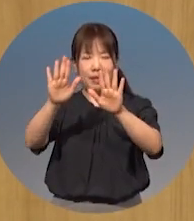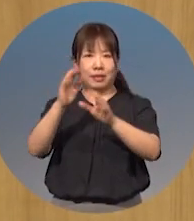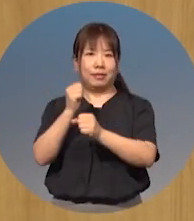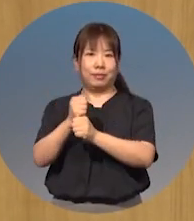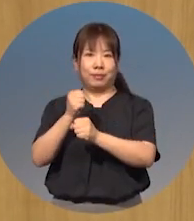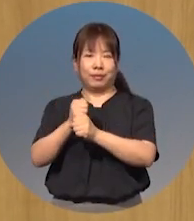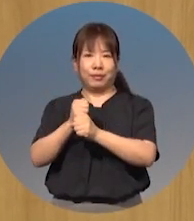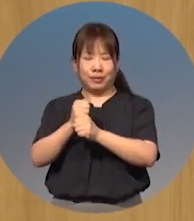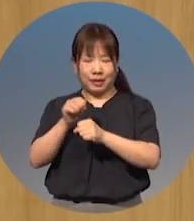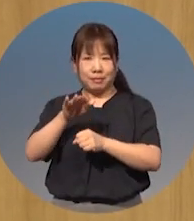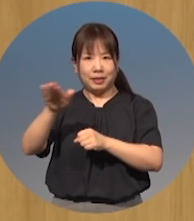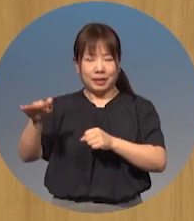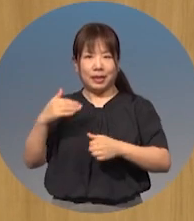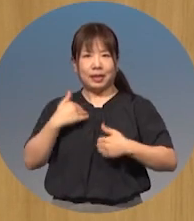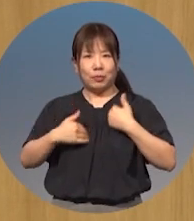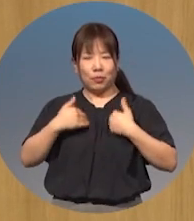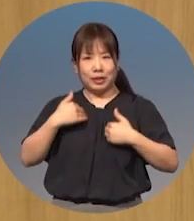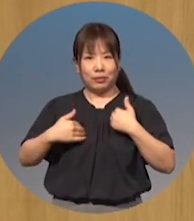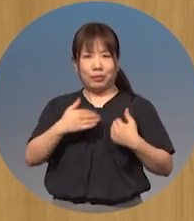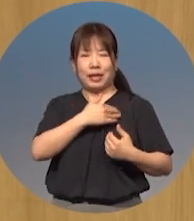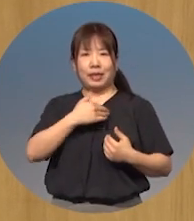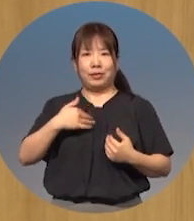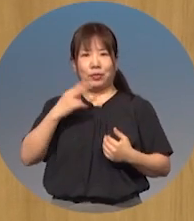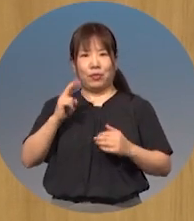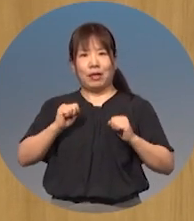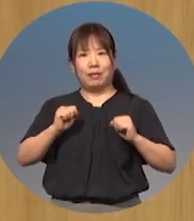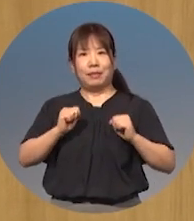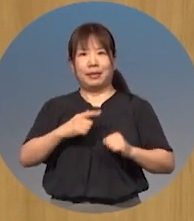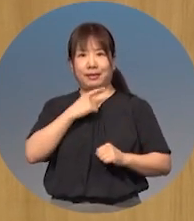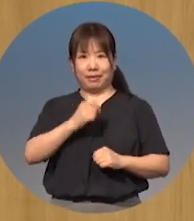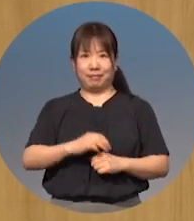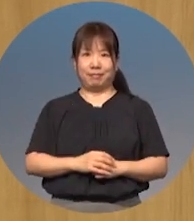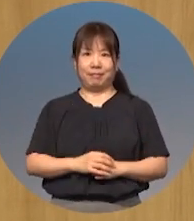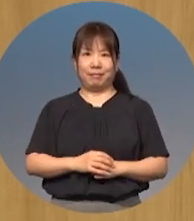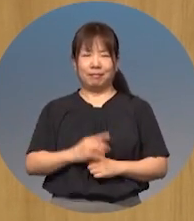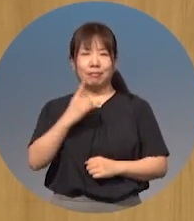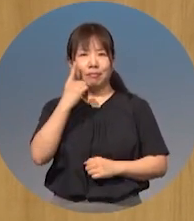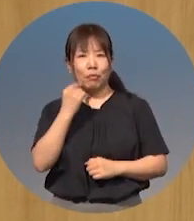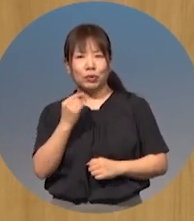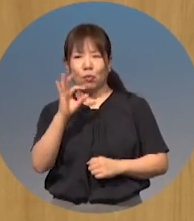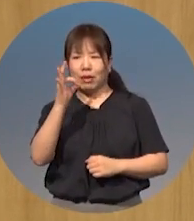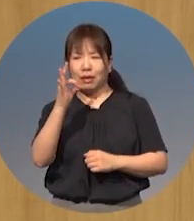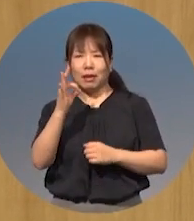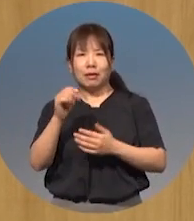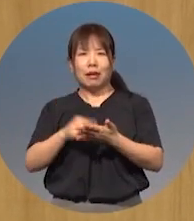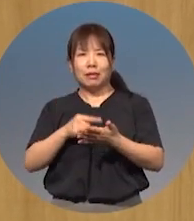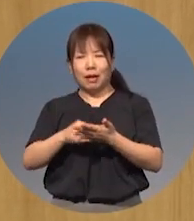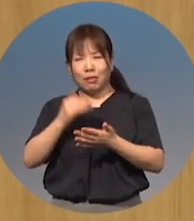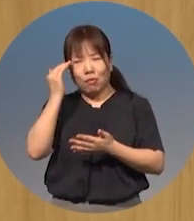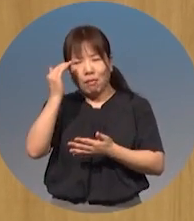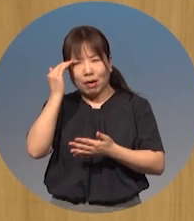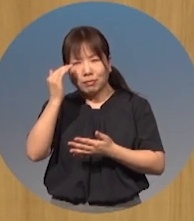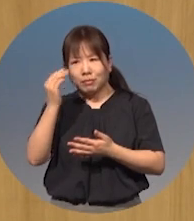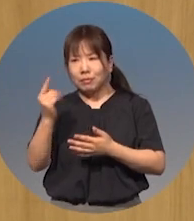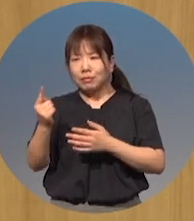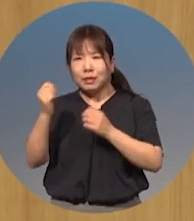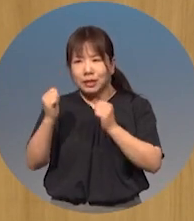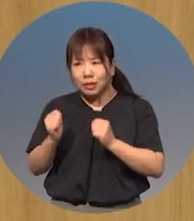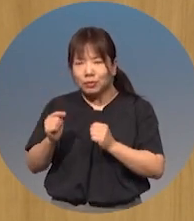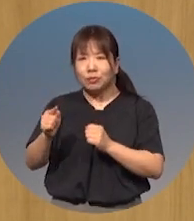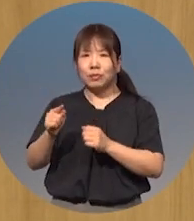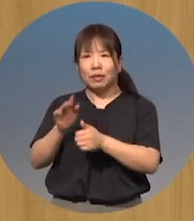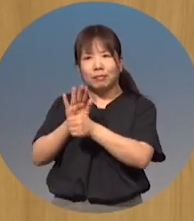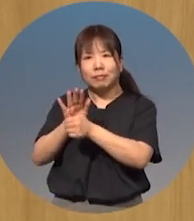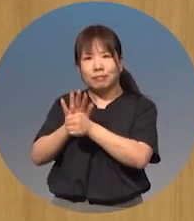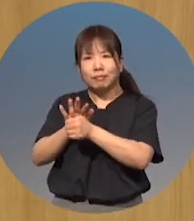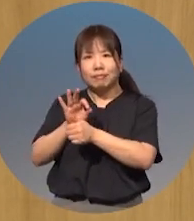楽しく元気にできるように頑張りますお金が足りないとかの困っていたらお金を貸してあげたり